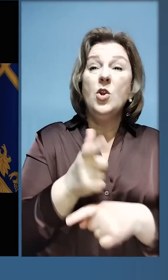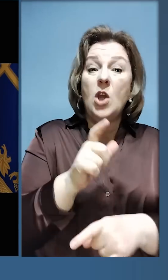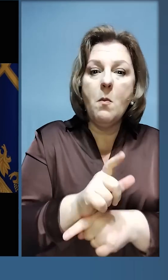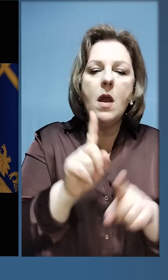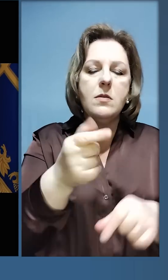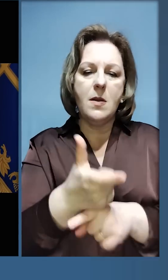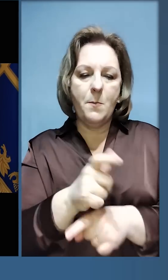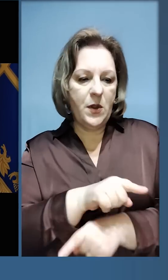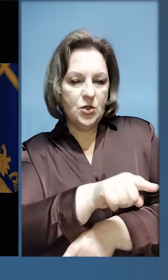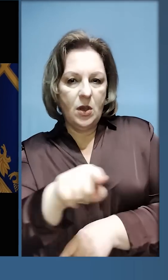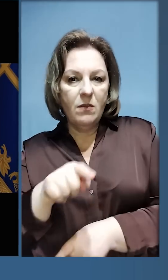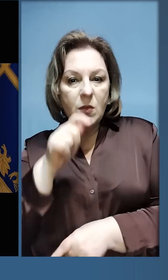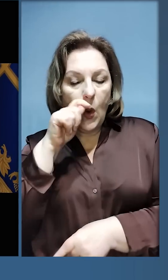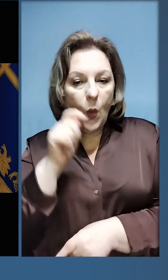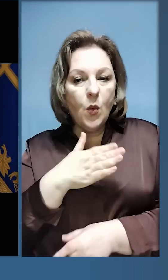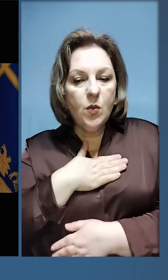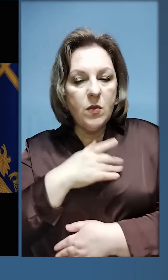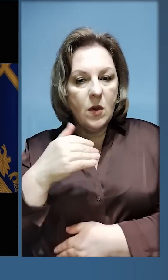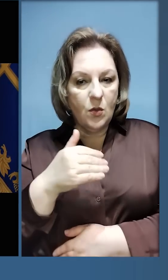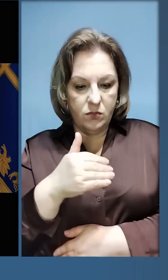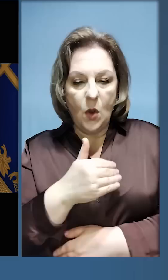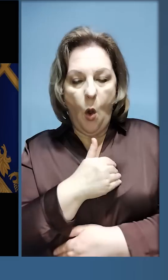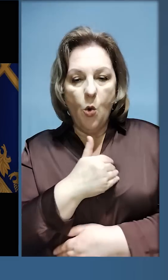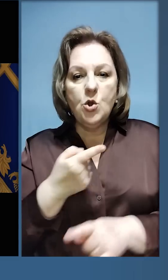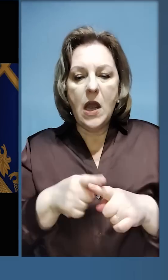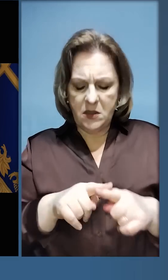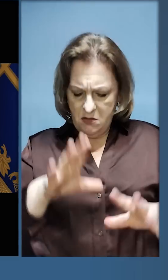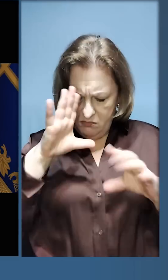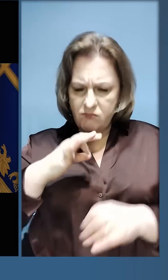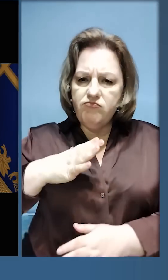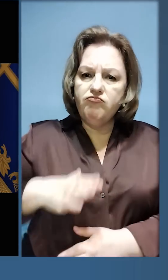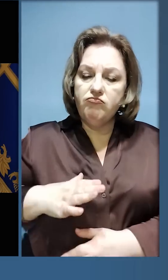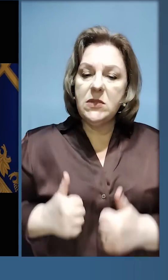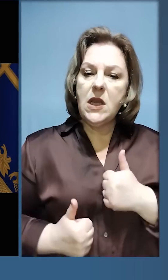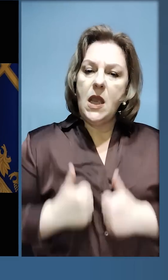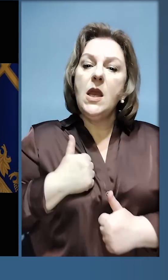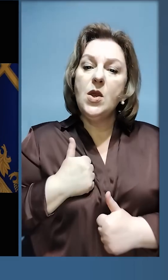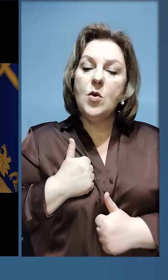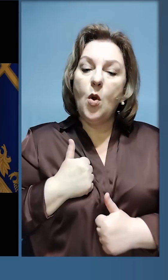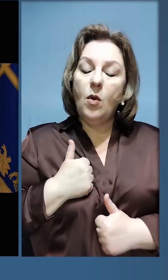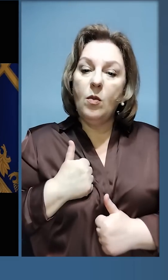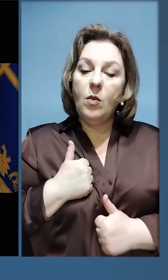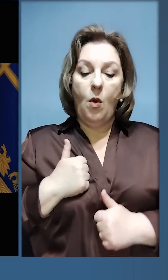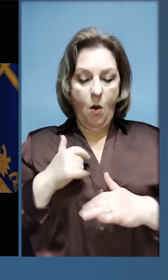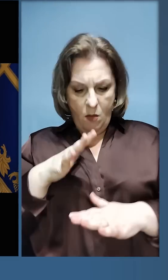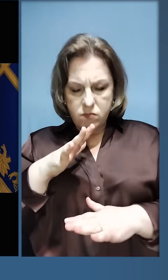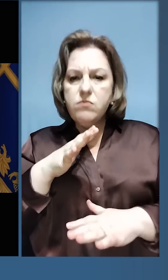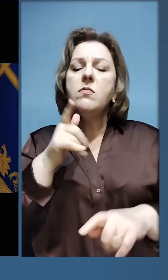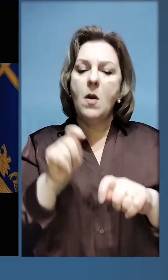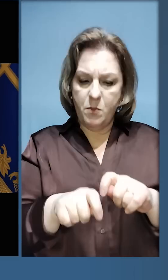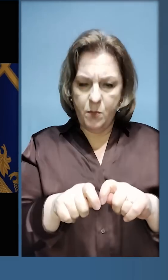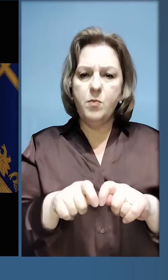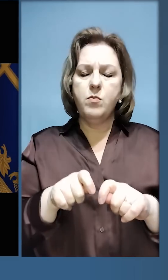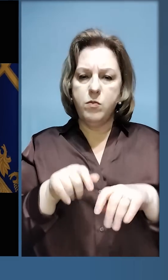атакують, тим більше людей хочуть все це пройти, гідно